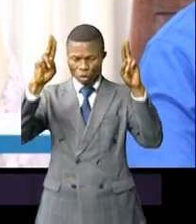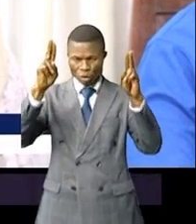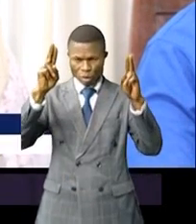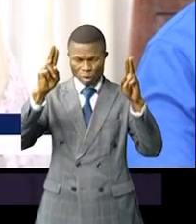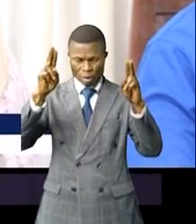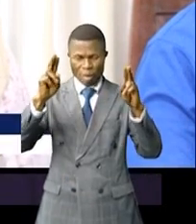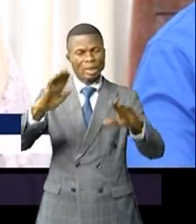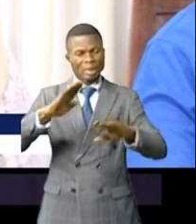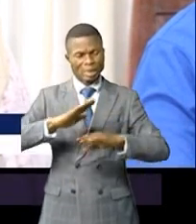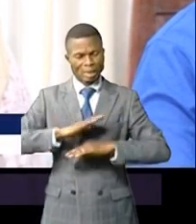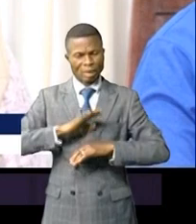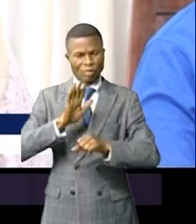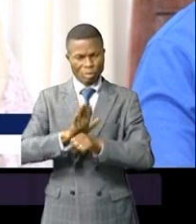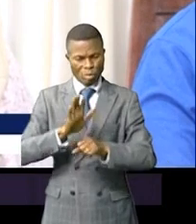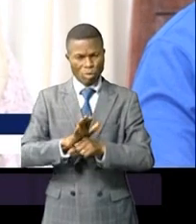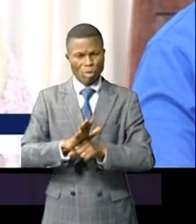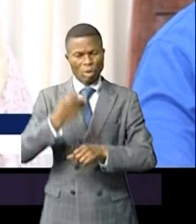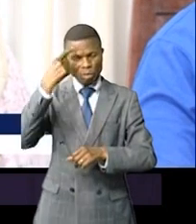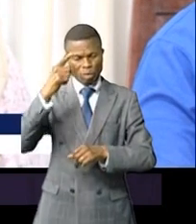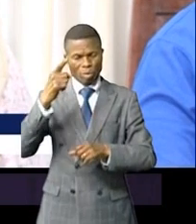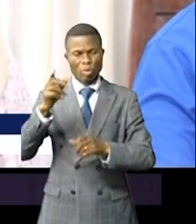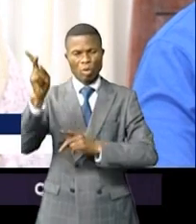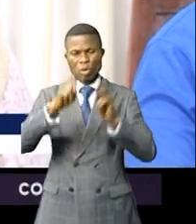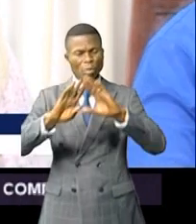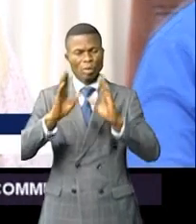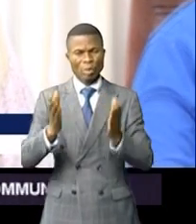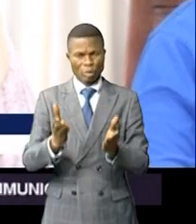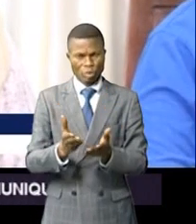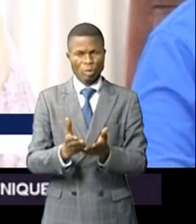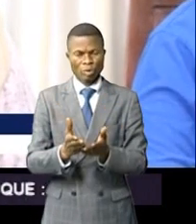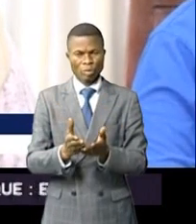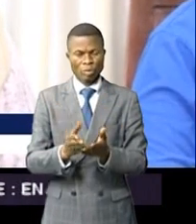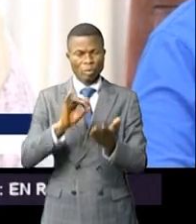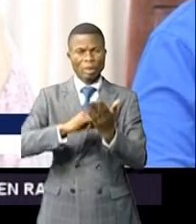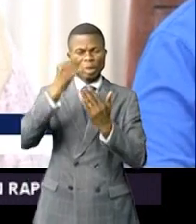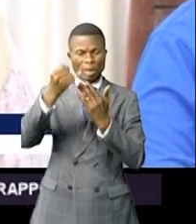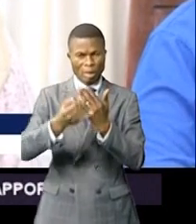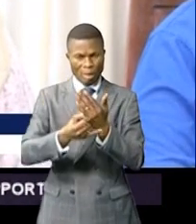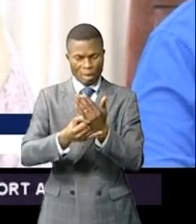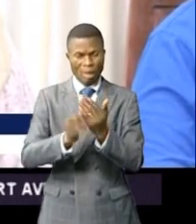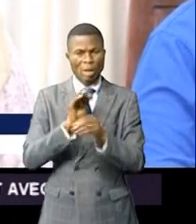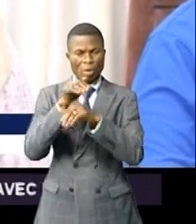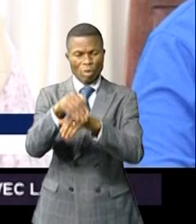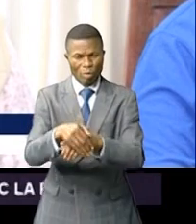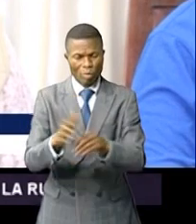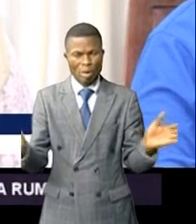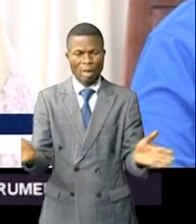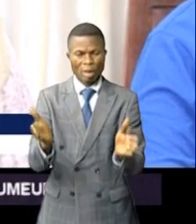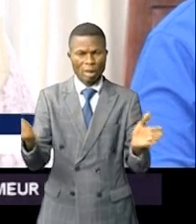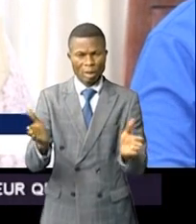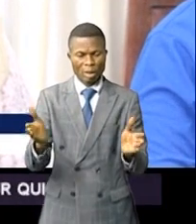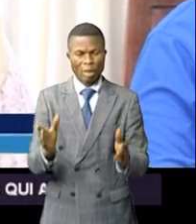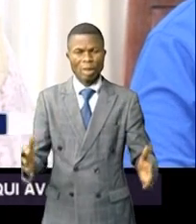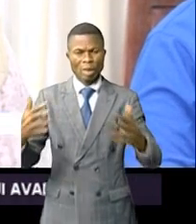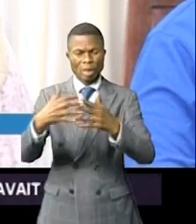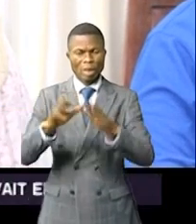de satisfaction suffisants pour la population. Le projet a contribué au renforcement de la